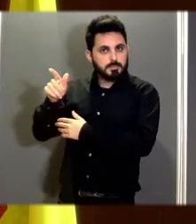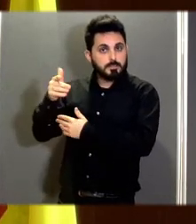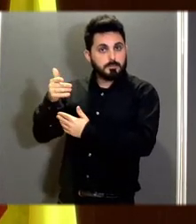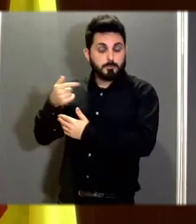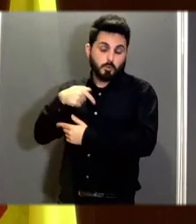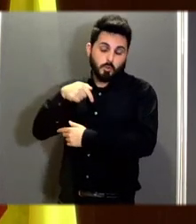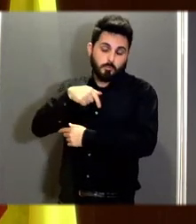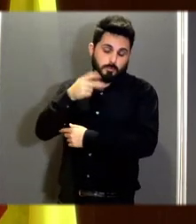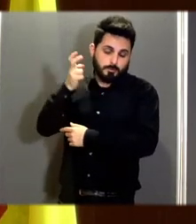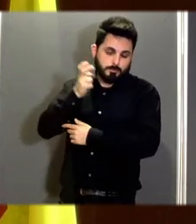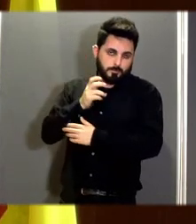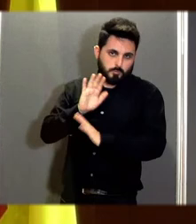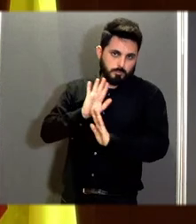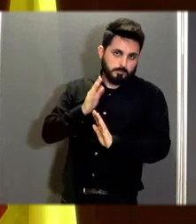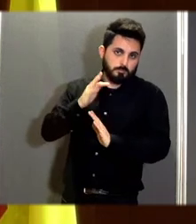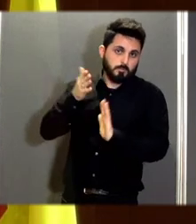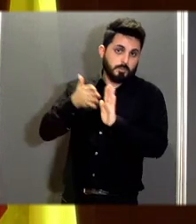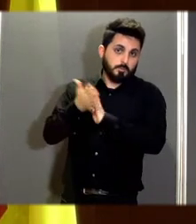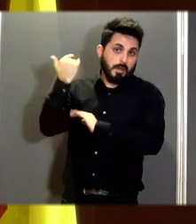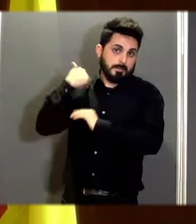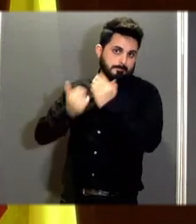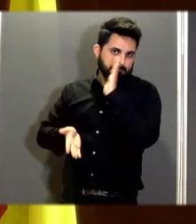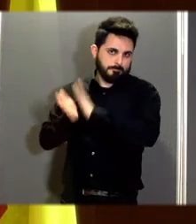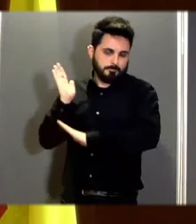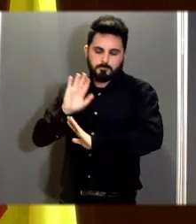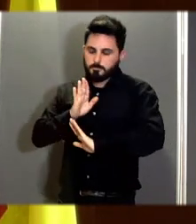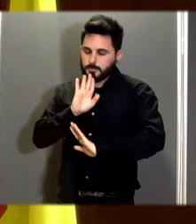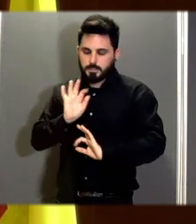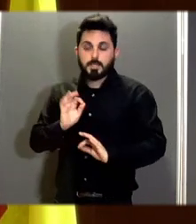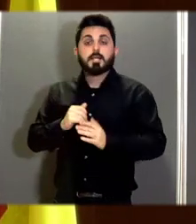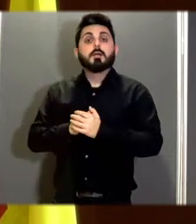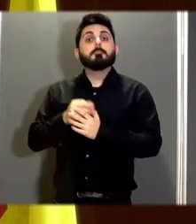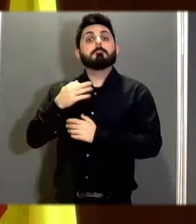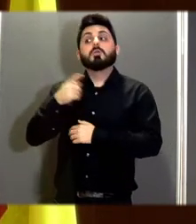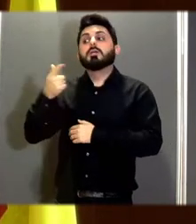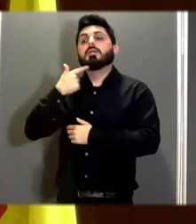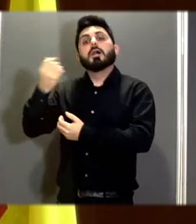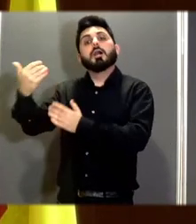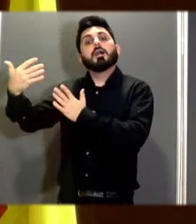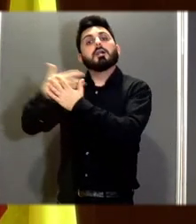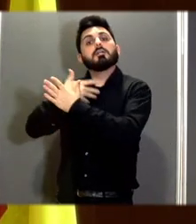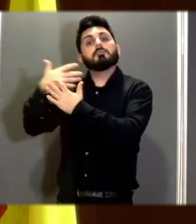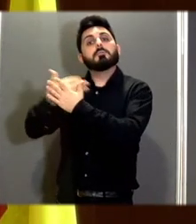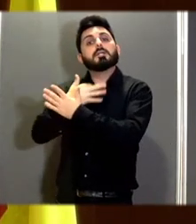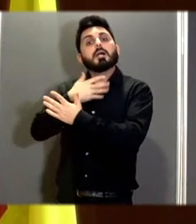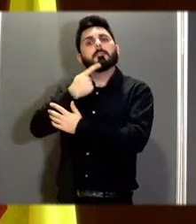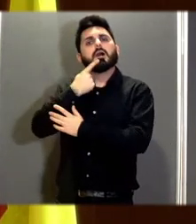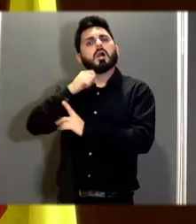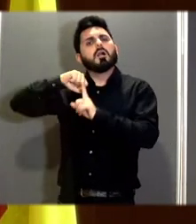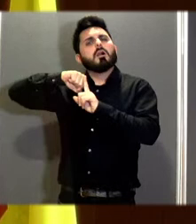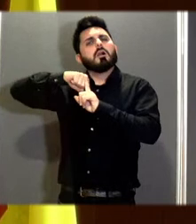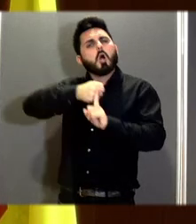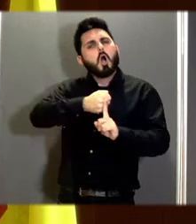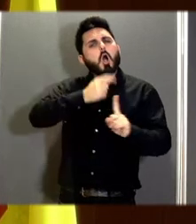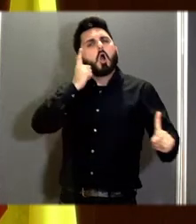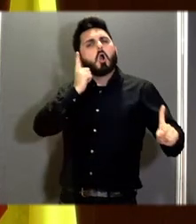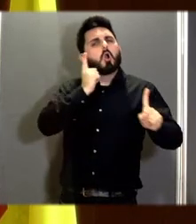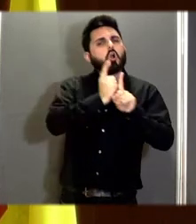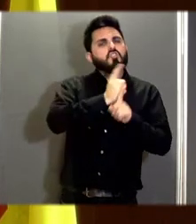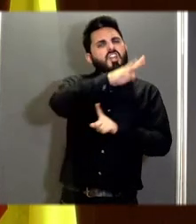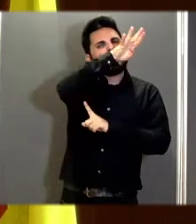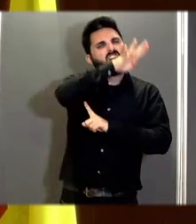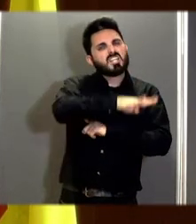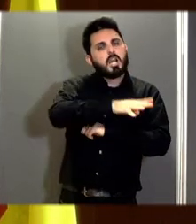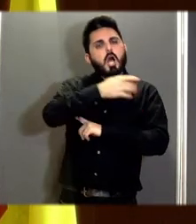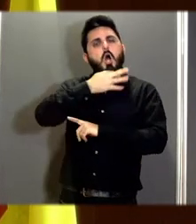hi és perquè va haver de marxar i ahir, però ens deia la repressió contra el català i contra aquest